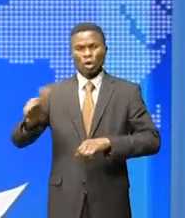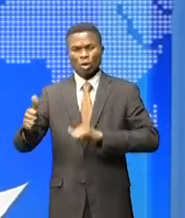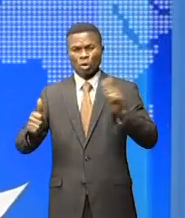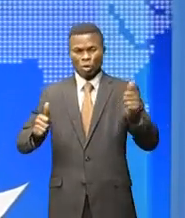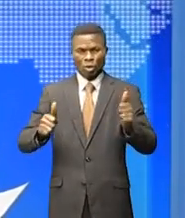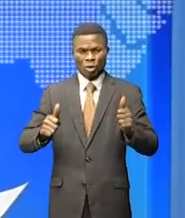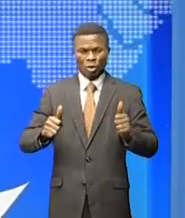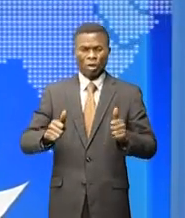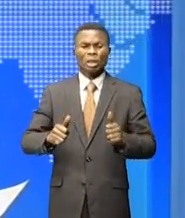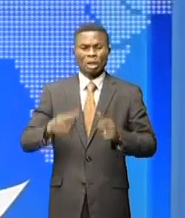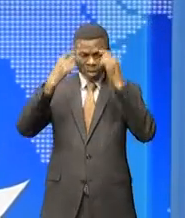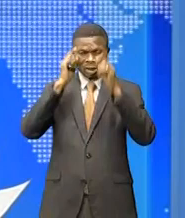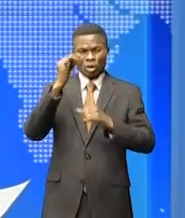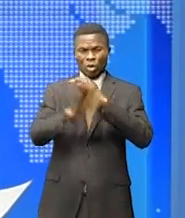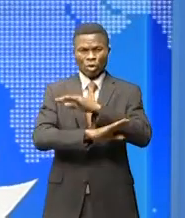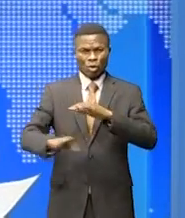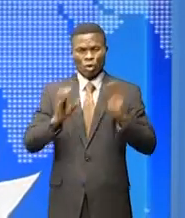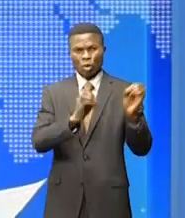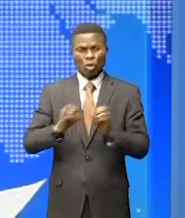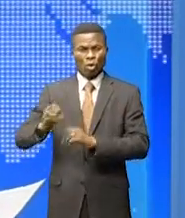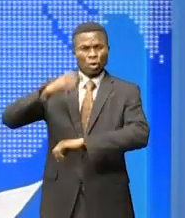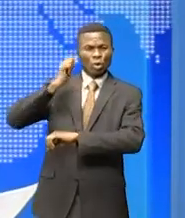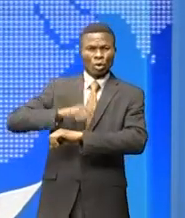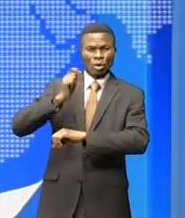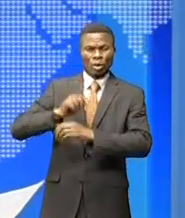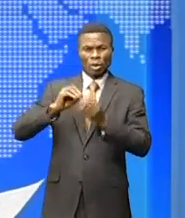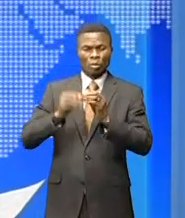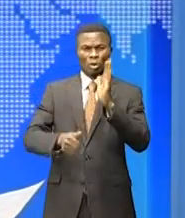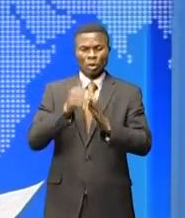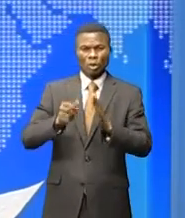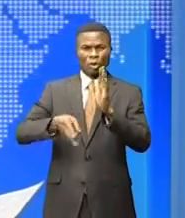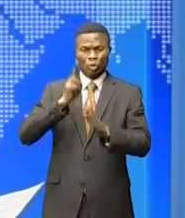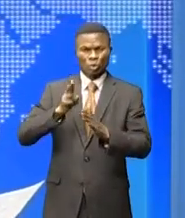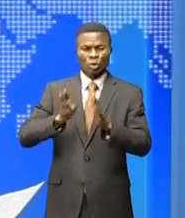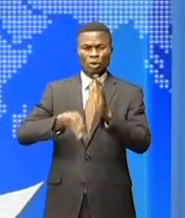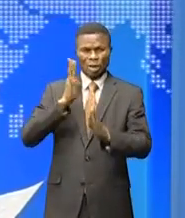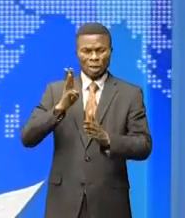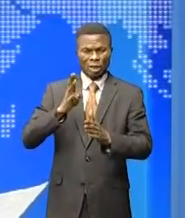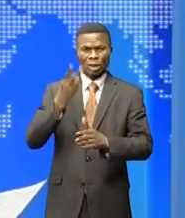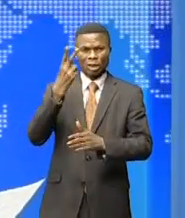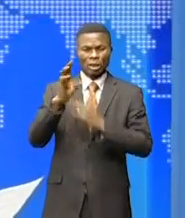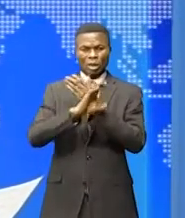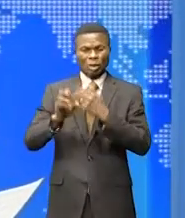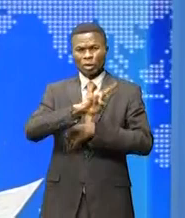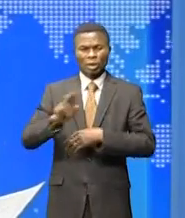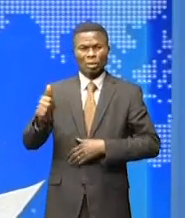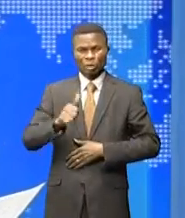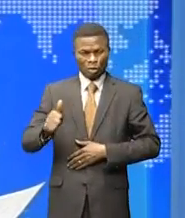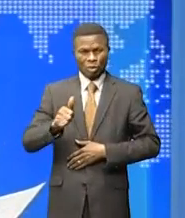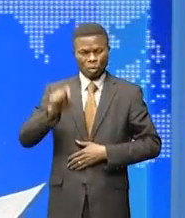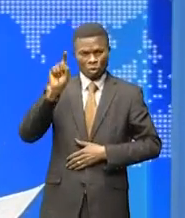les dernières décisions d'organisation judiciaire numéro 11, 12, 13 du 2 août 2021,